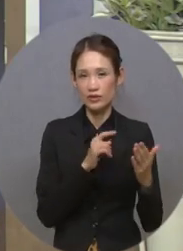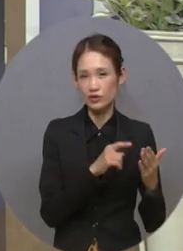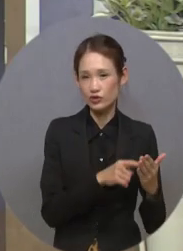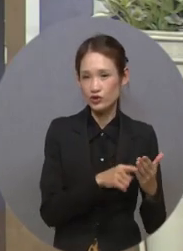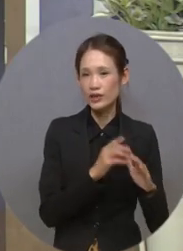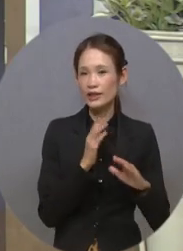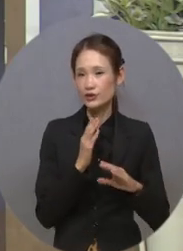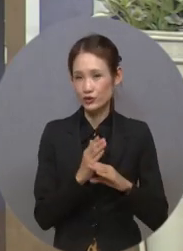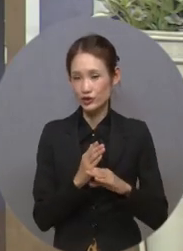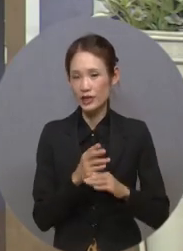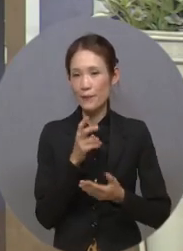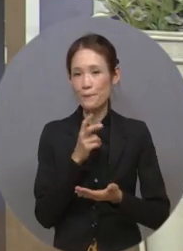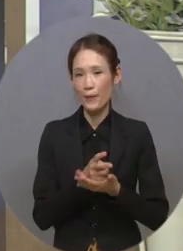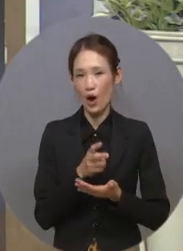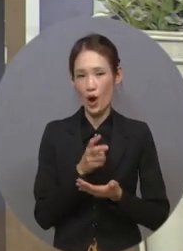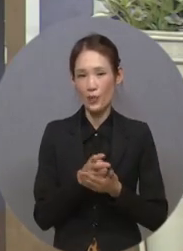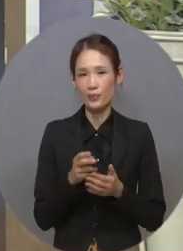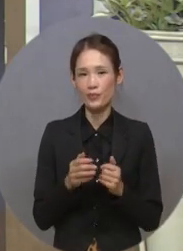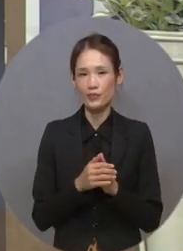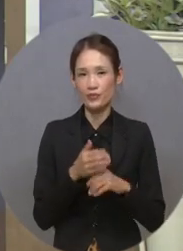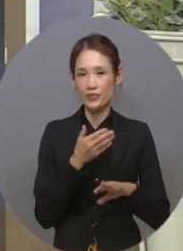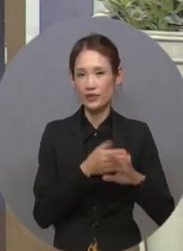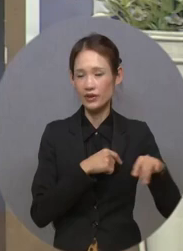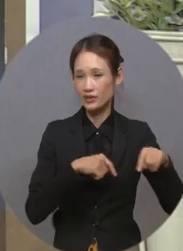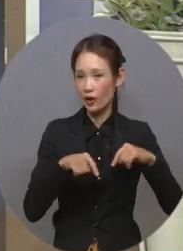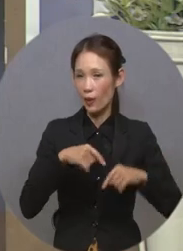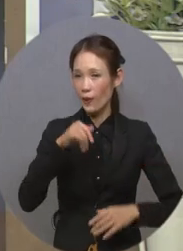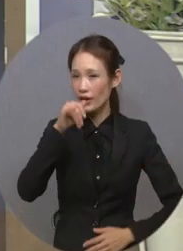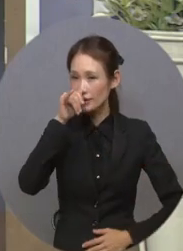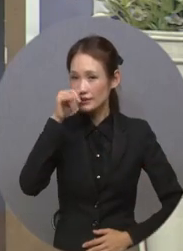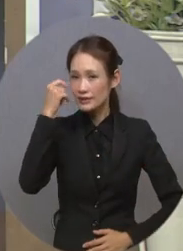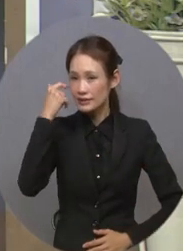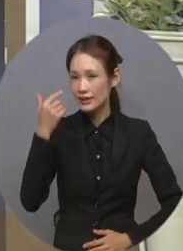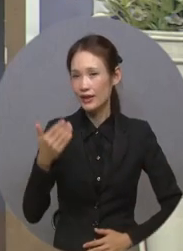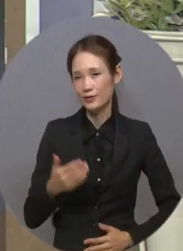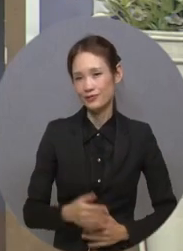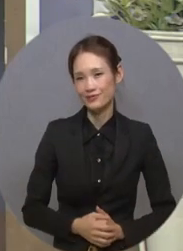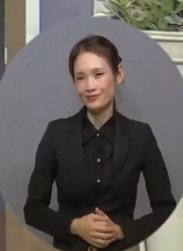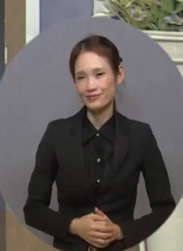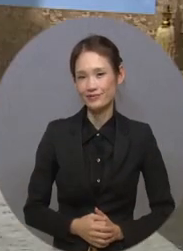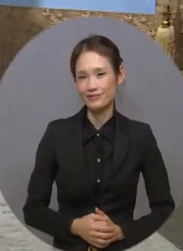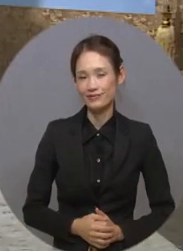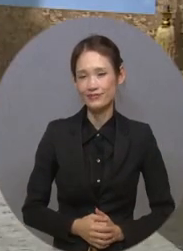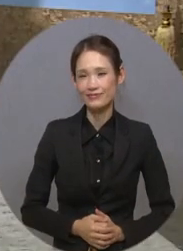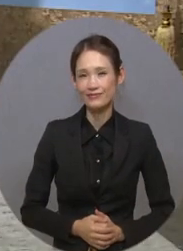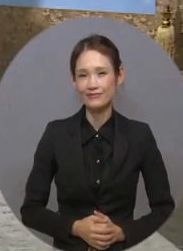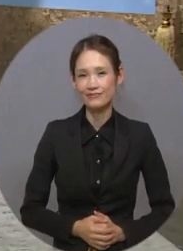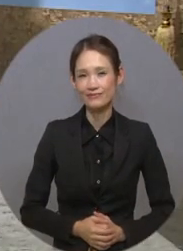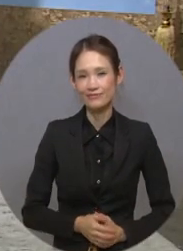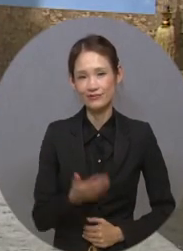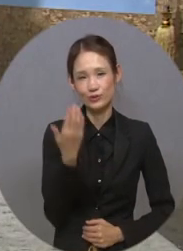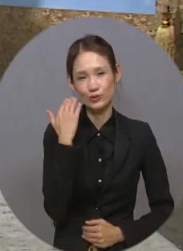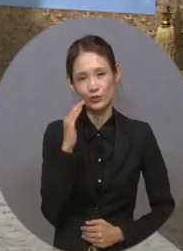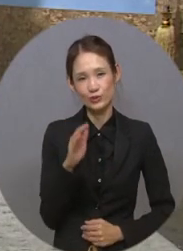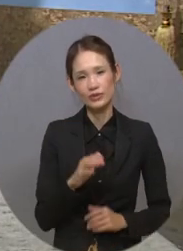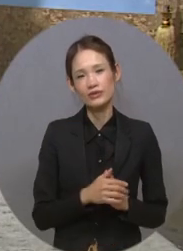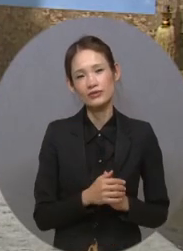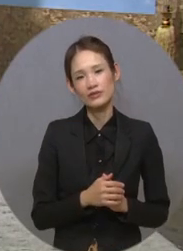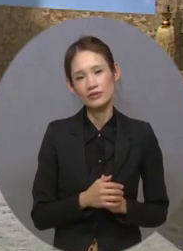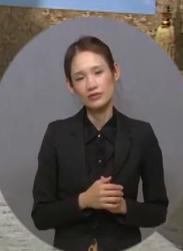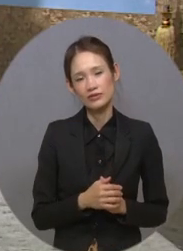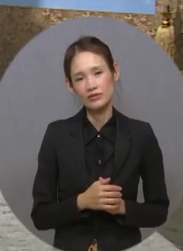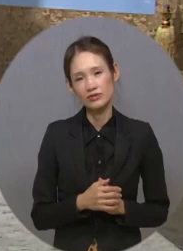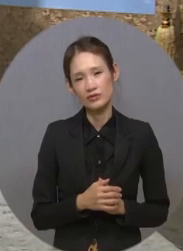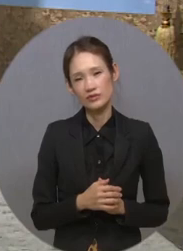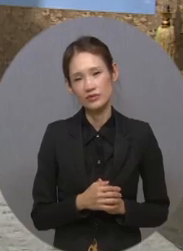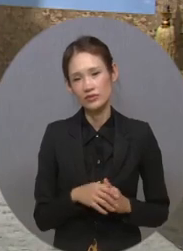계시는 뭐 조례라든지 네. 뭐 다른 정책이 있다면 말씀 부탁드리겠습니다. 아, 요새는 아무래도 이제